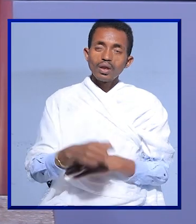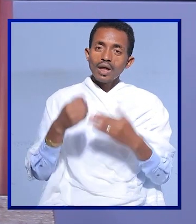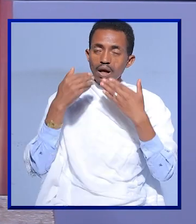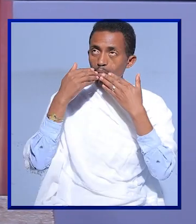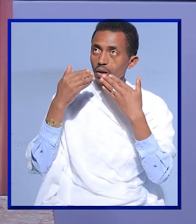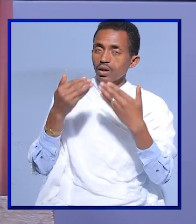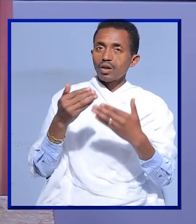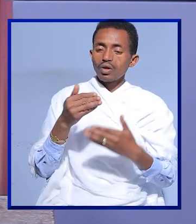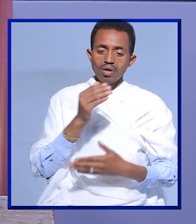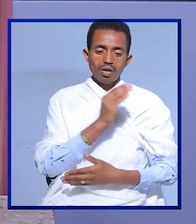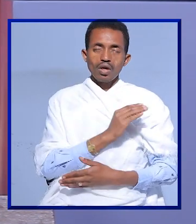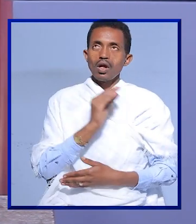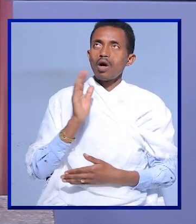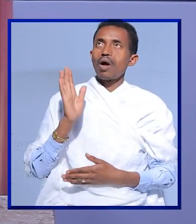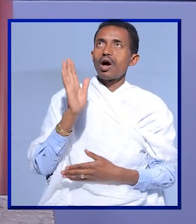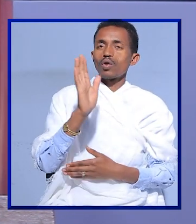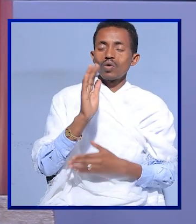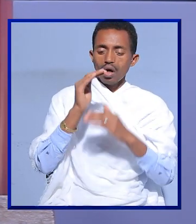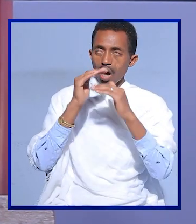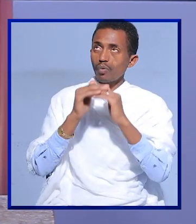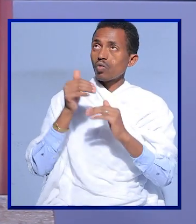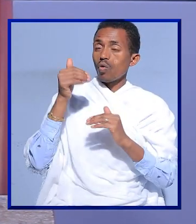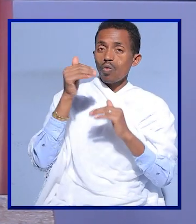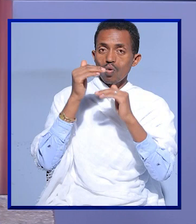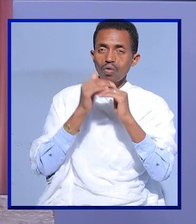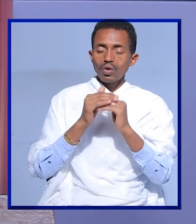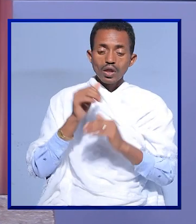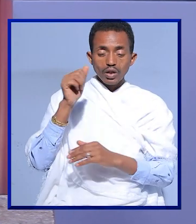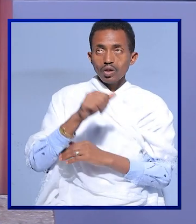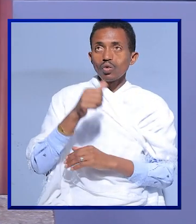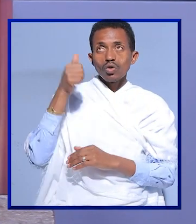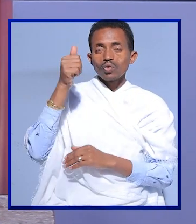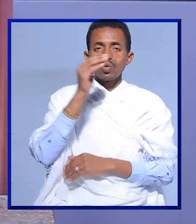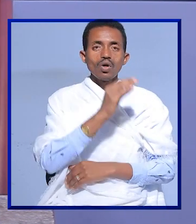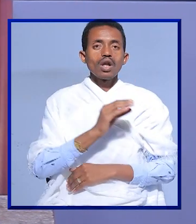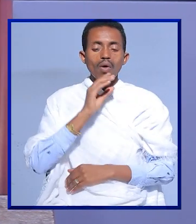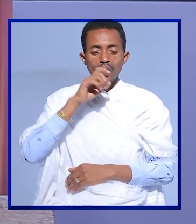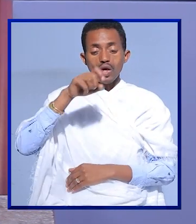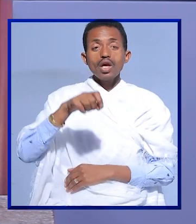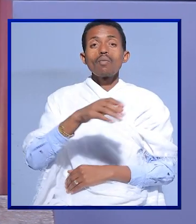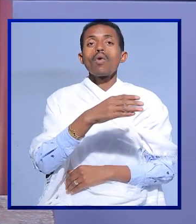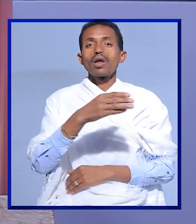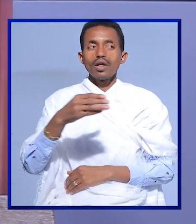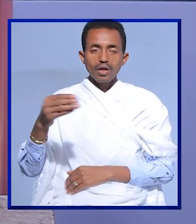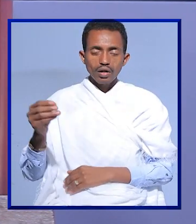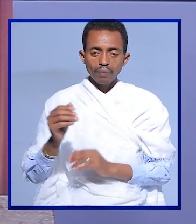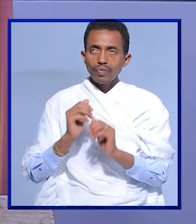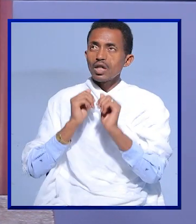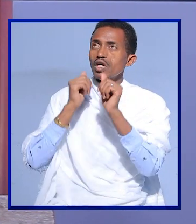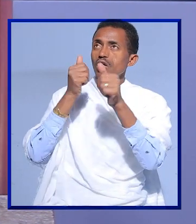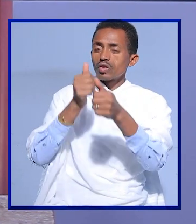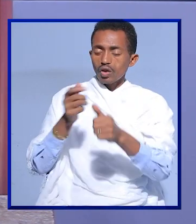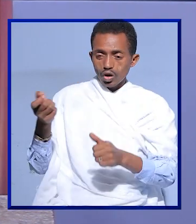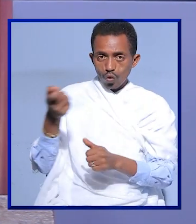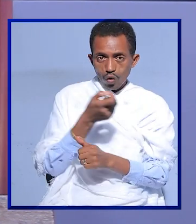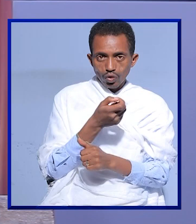ምስጋና ለባህሪው፣ አምልኮ ለባህሪው፣ ስግደት ለባህሪው ይገባዋልና የእጅ መንሻ